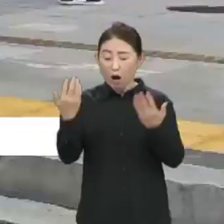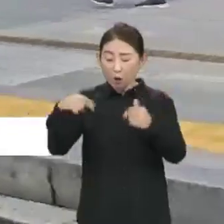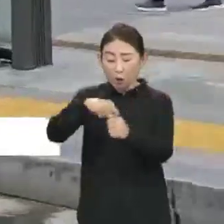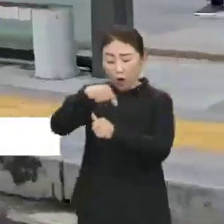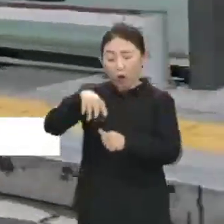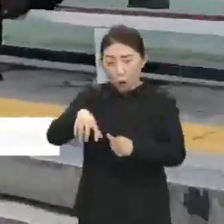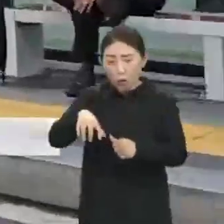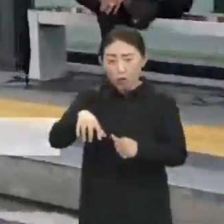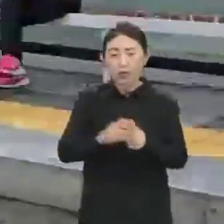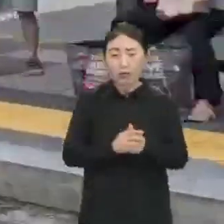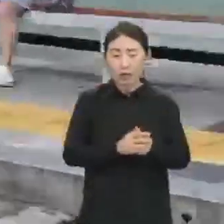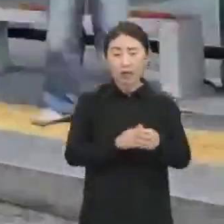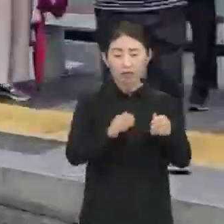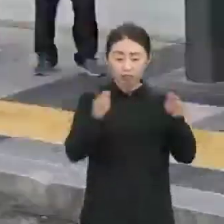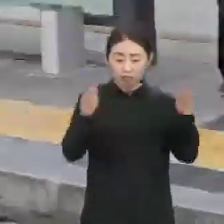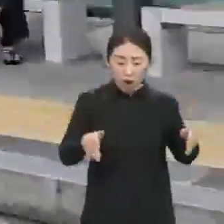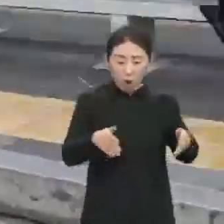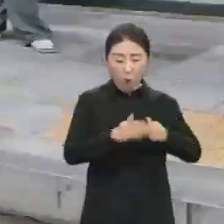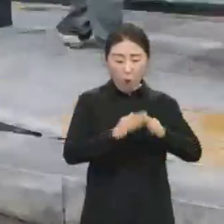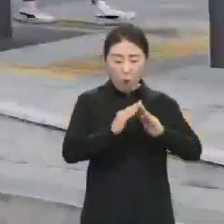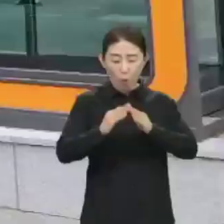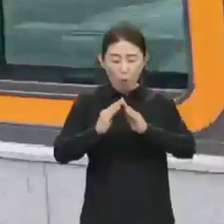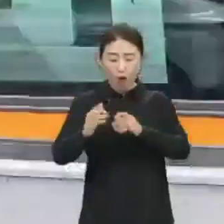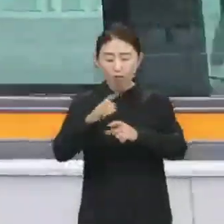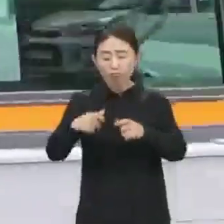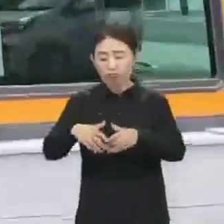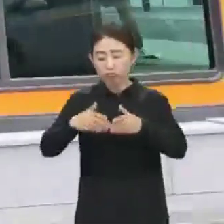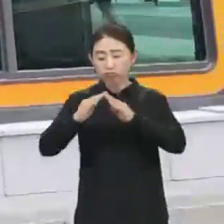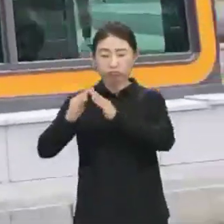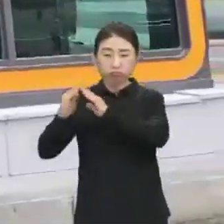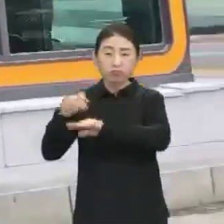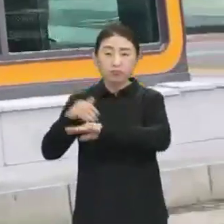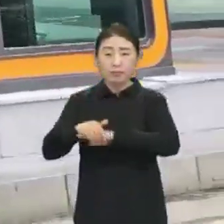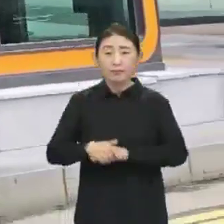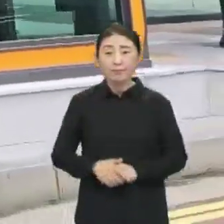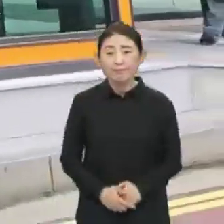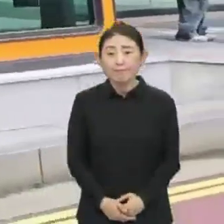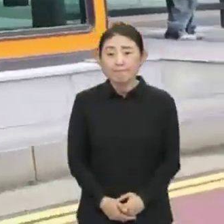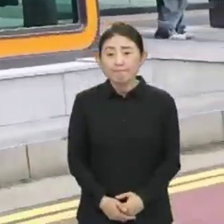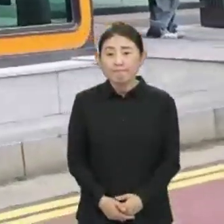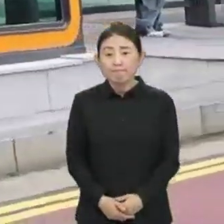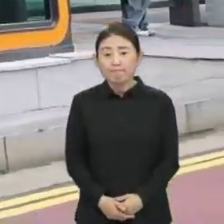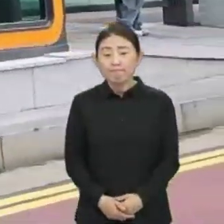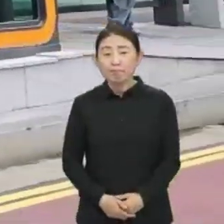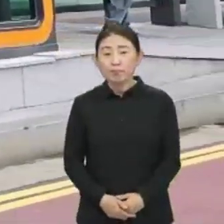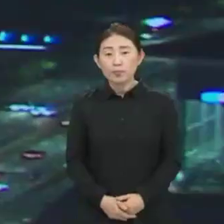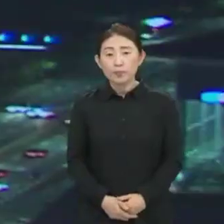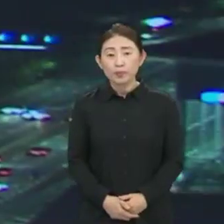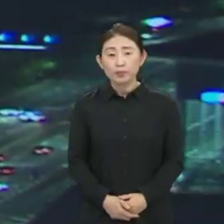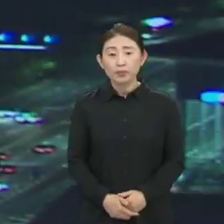대상으로 스마트 승강장 설치를 늘려나갈 계획입니다. TJB 이선학입니다.